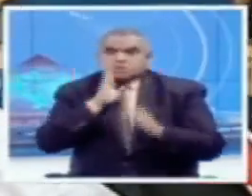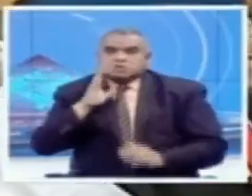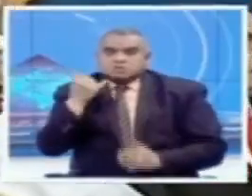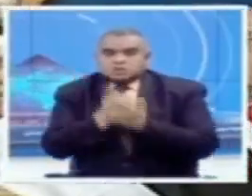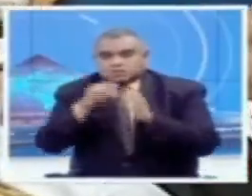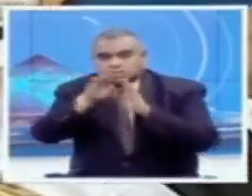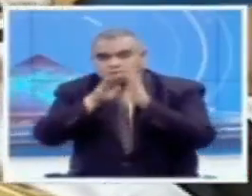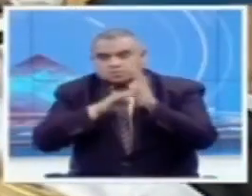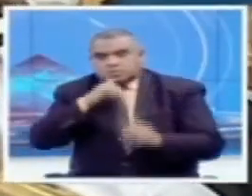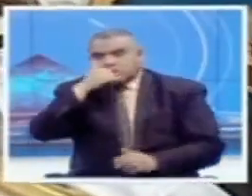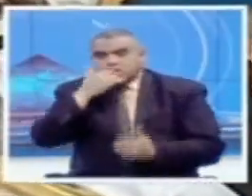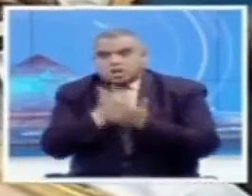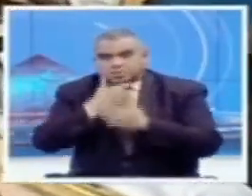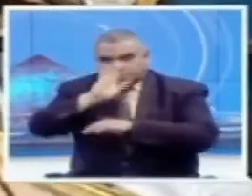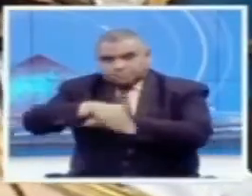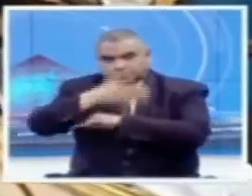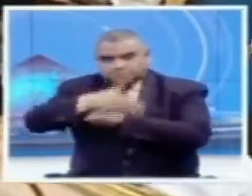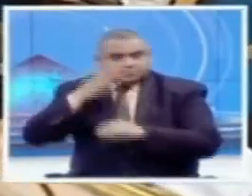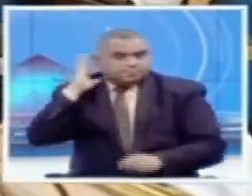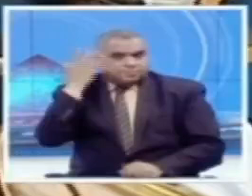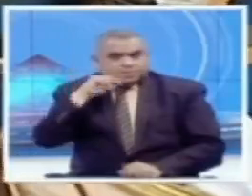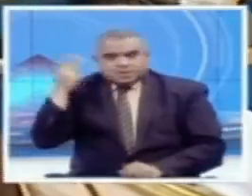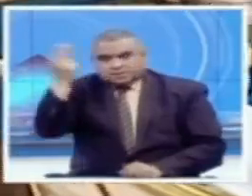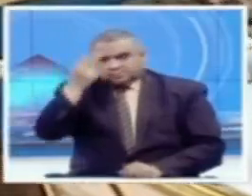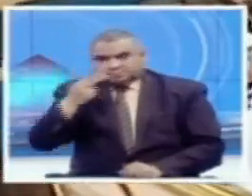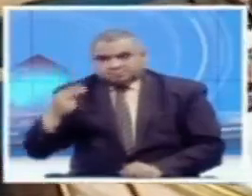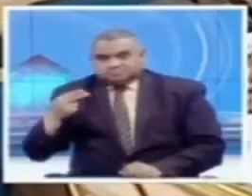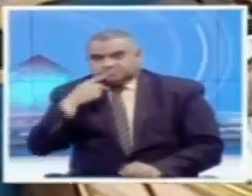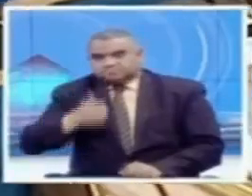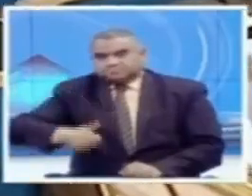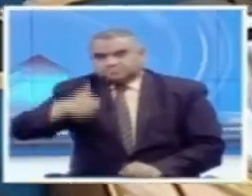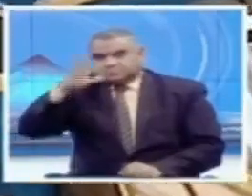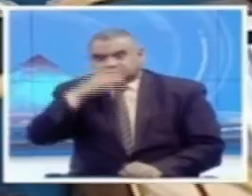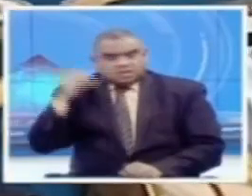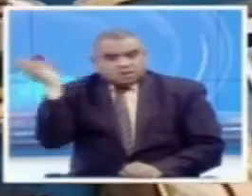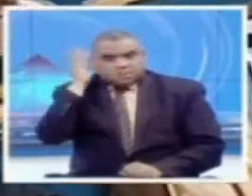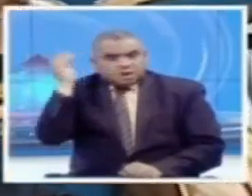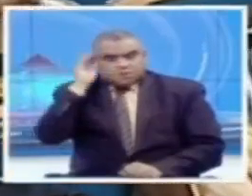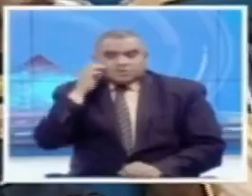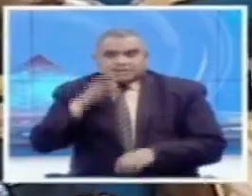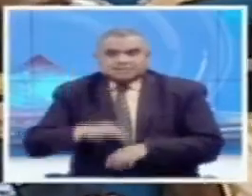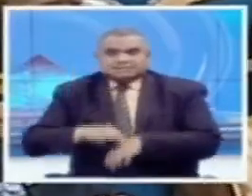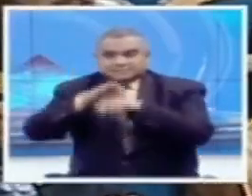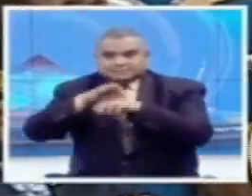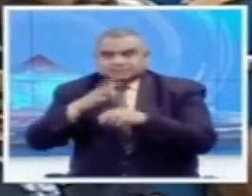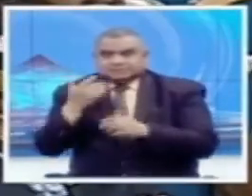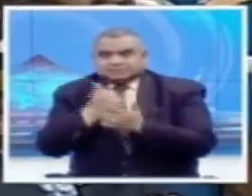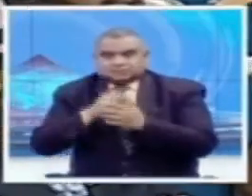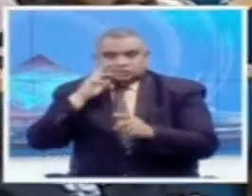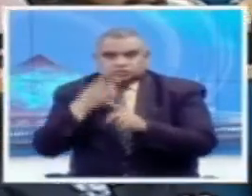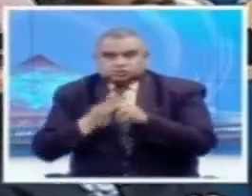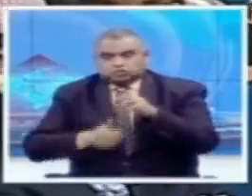تراثنا العربي المخطوط يمثل رافدا من أعظم روافد المعرفة الإنسانية، ليظل شاهدا